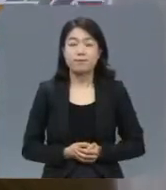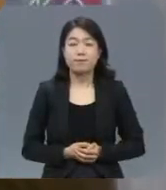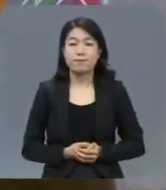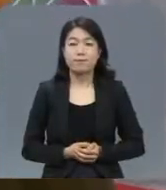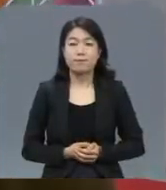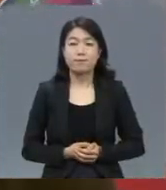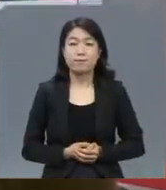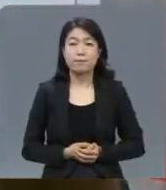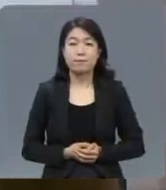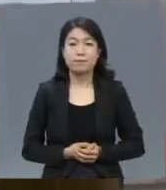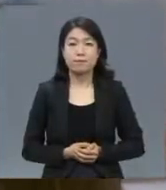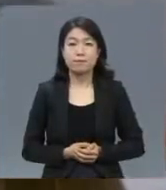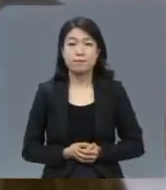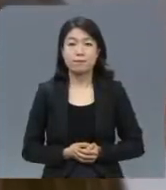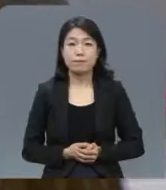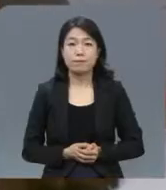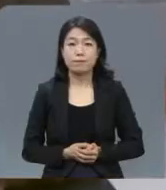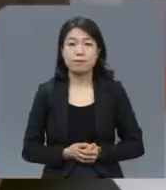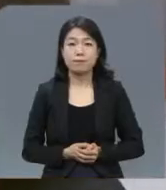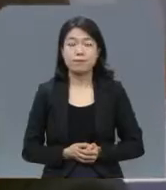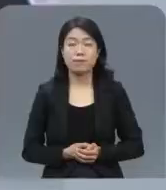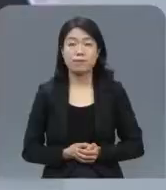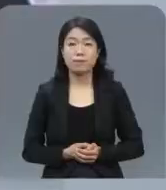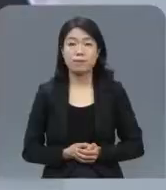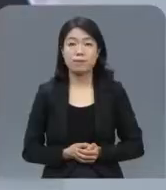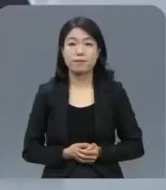kbs 뉴스 김정 됩니다